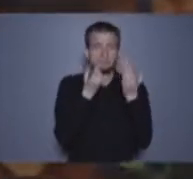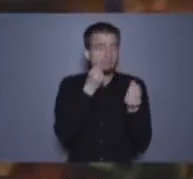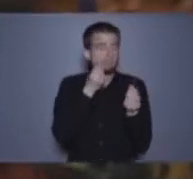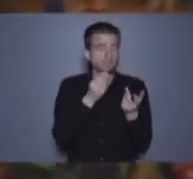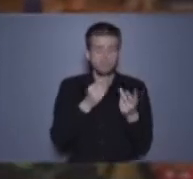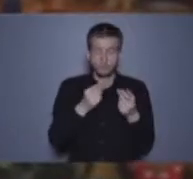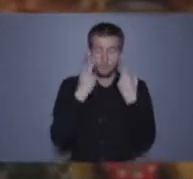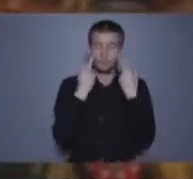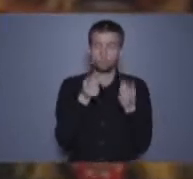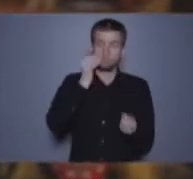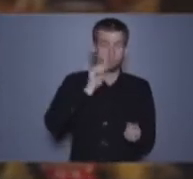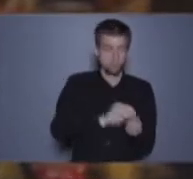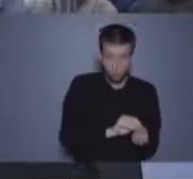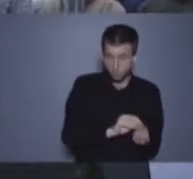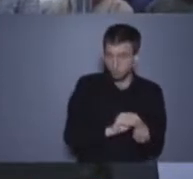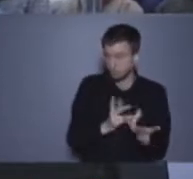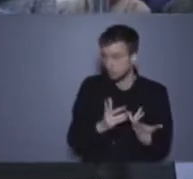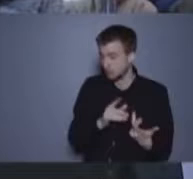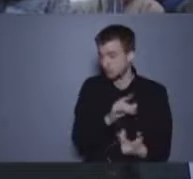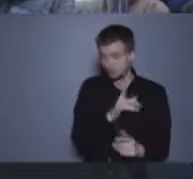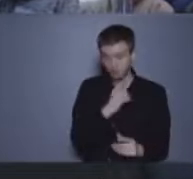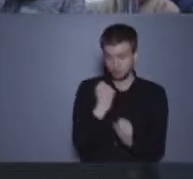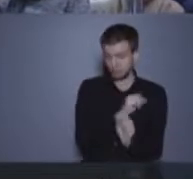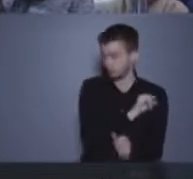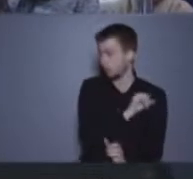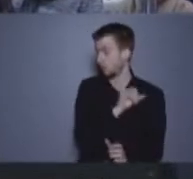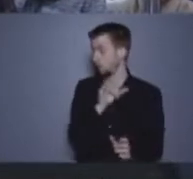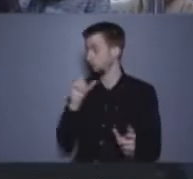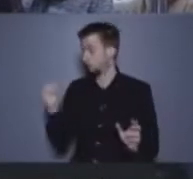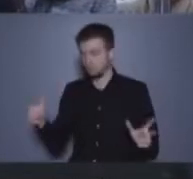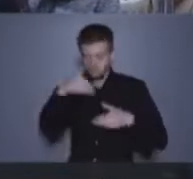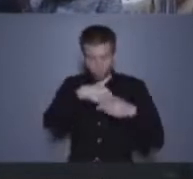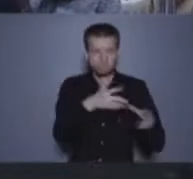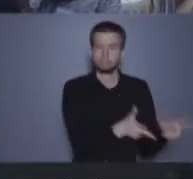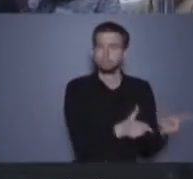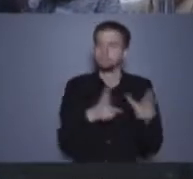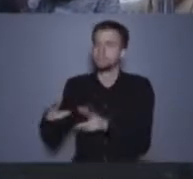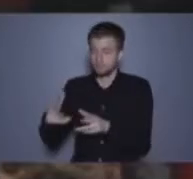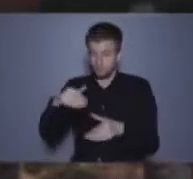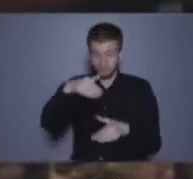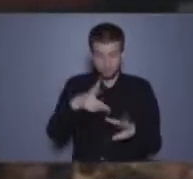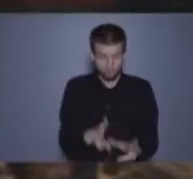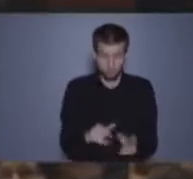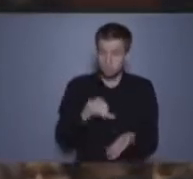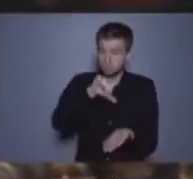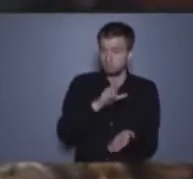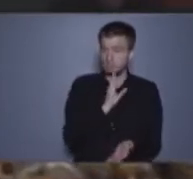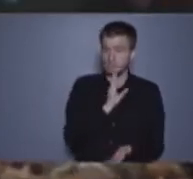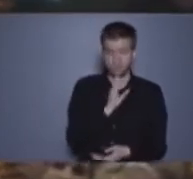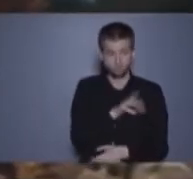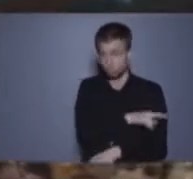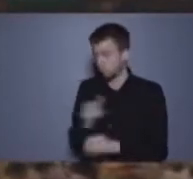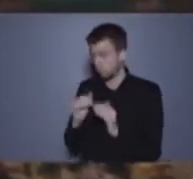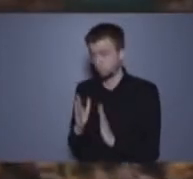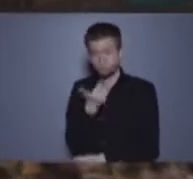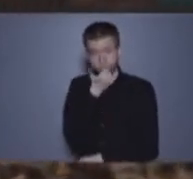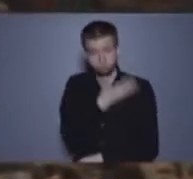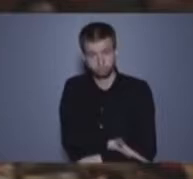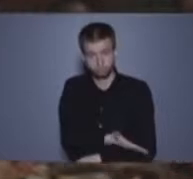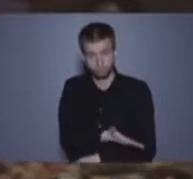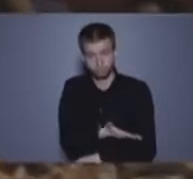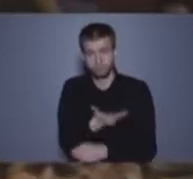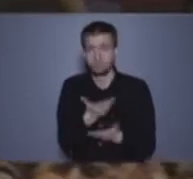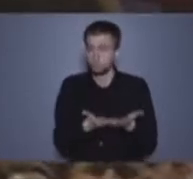parce qu'on n'a pas le temps de rentrer entre les 2 phases de travail pour lesquelles on est payé. Cette situation particulière,